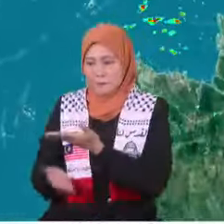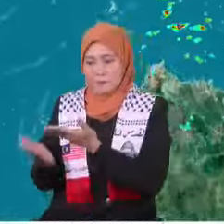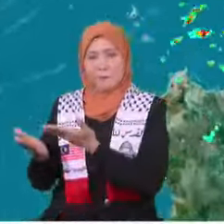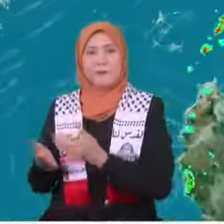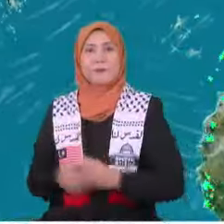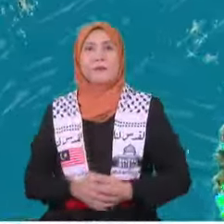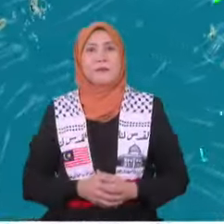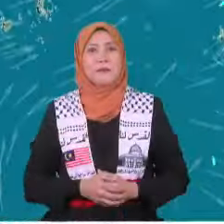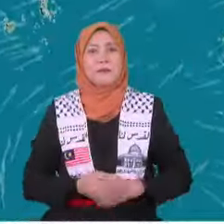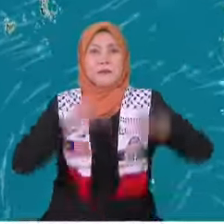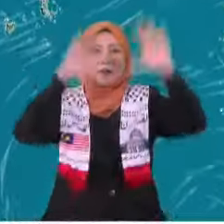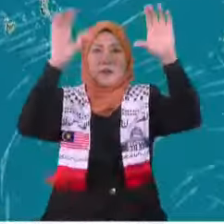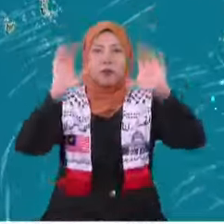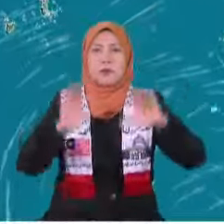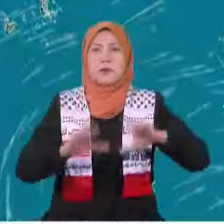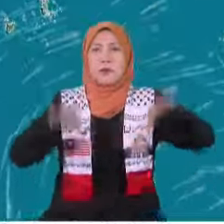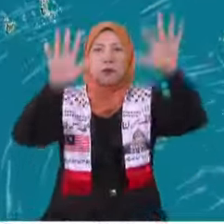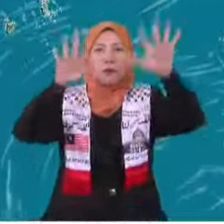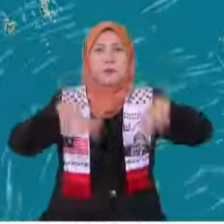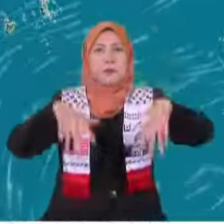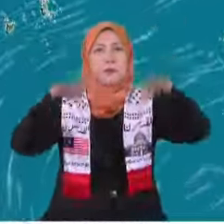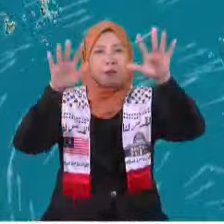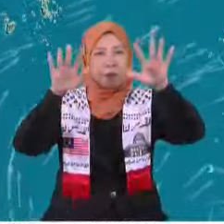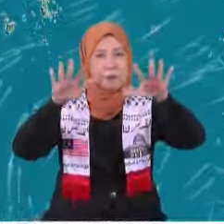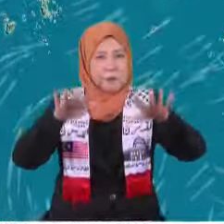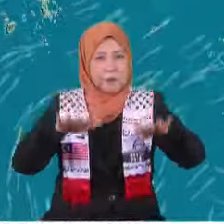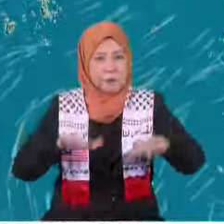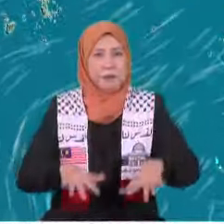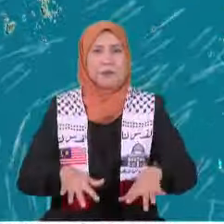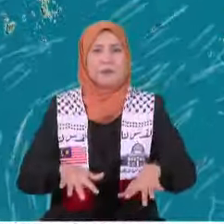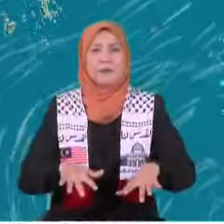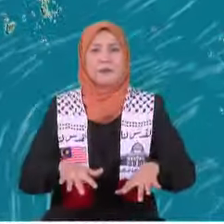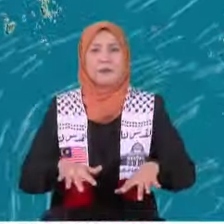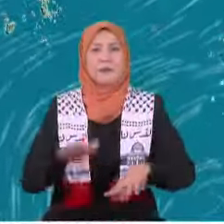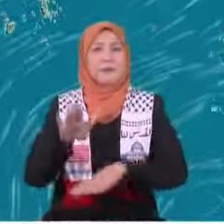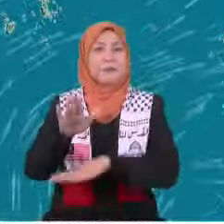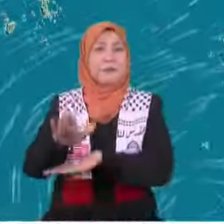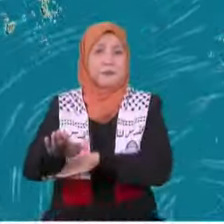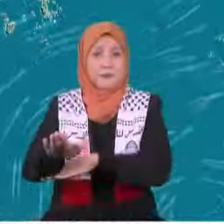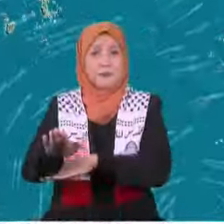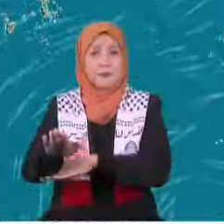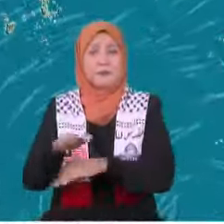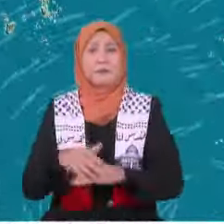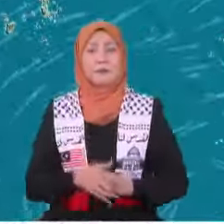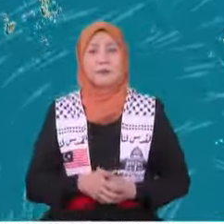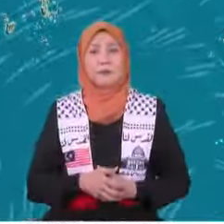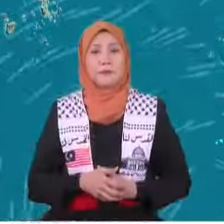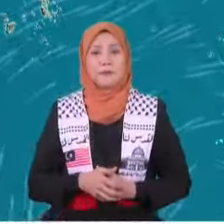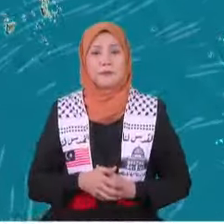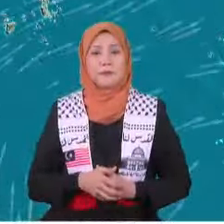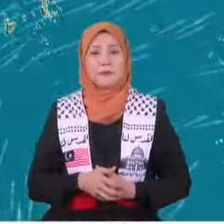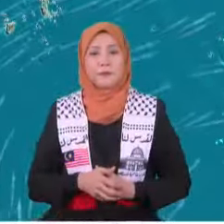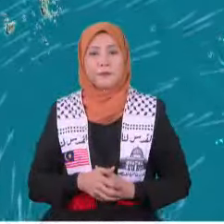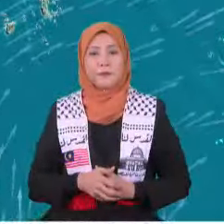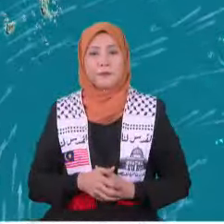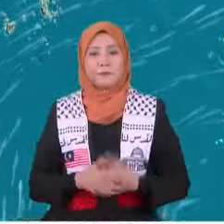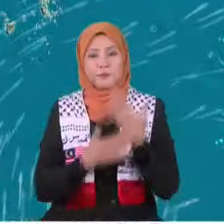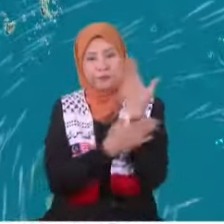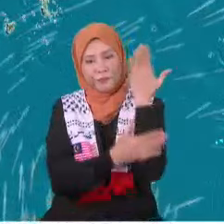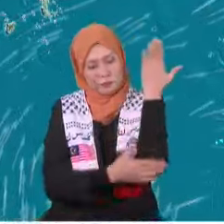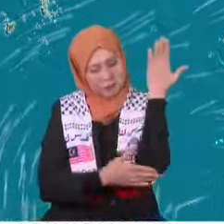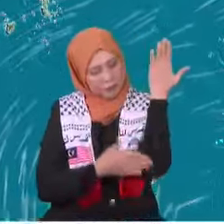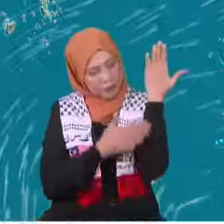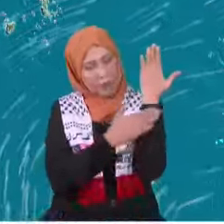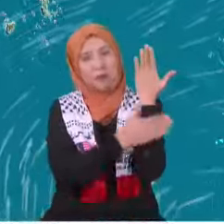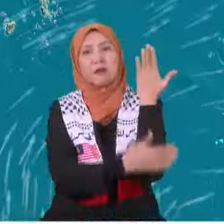Seperti diramalkan, keadaan cuaca lembap berlaku pada ketika ini, berlaku pada petang ini dan melibatkan di kebanyakan negeri